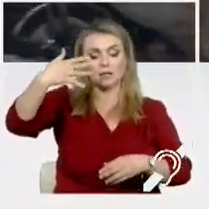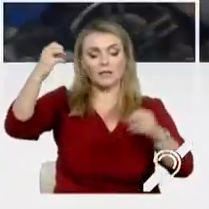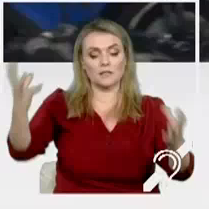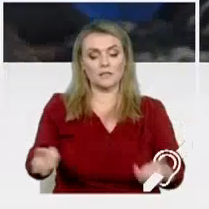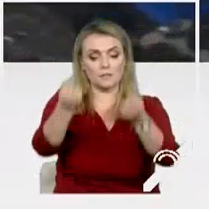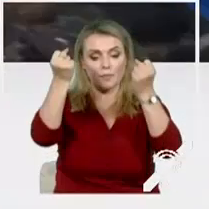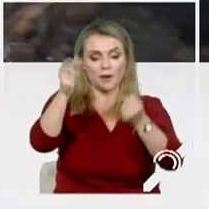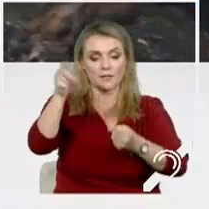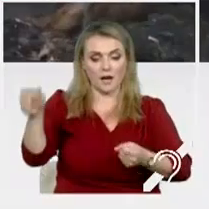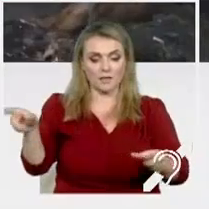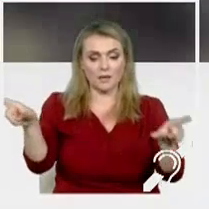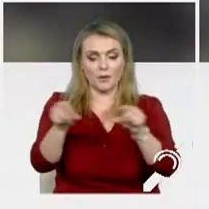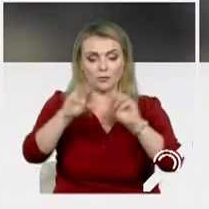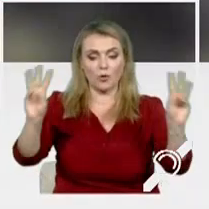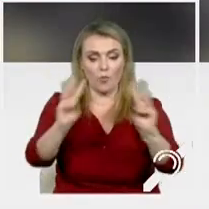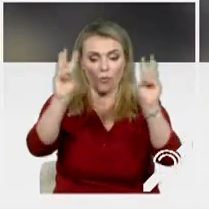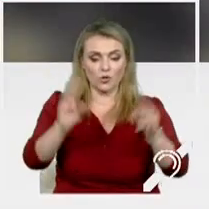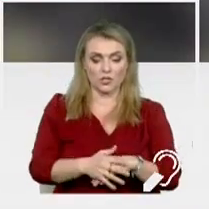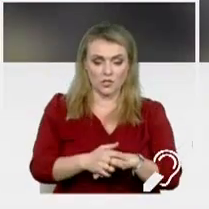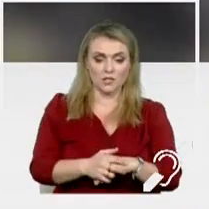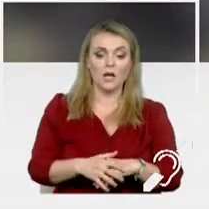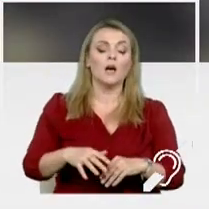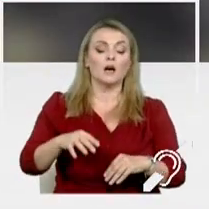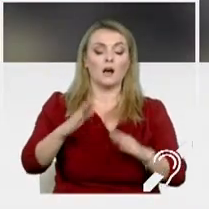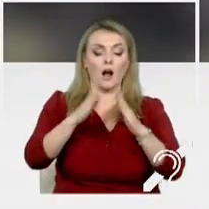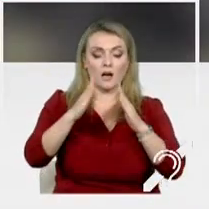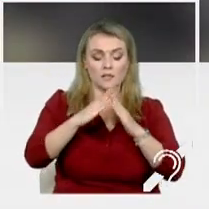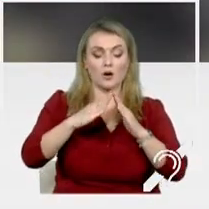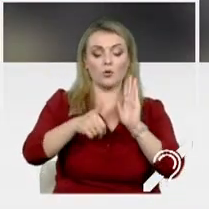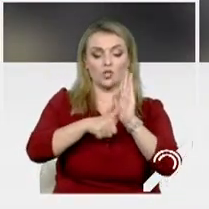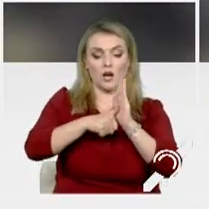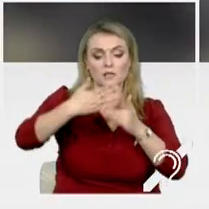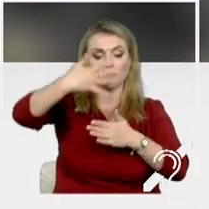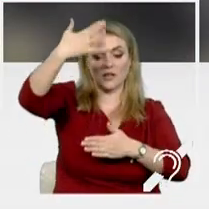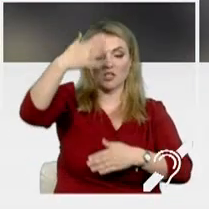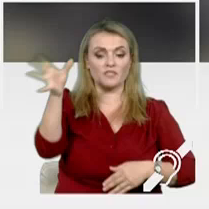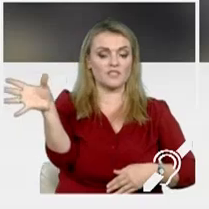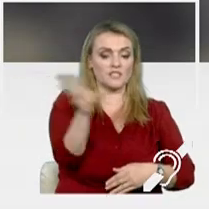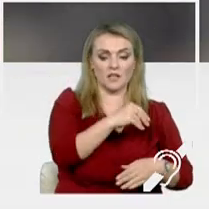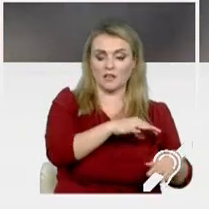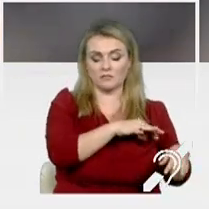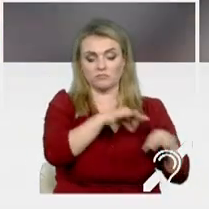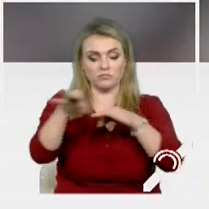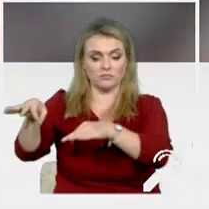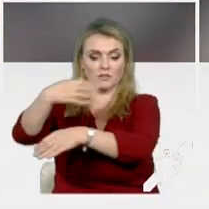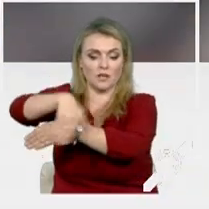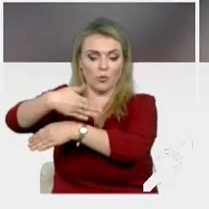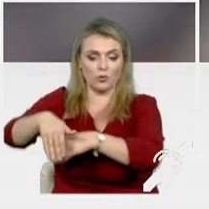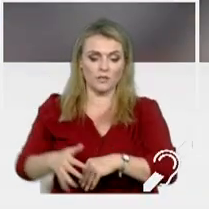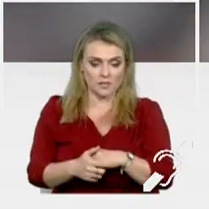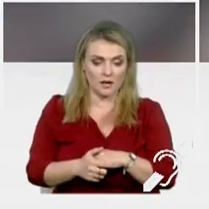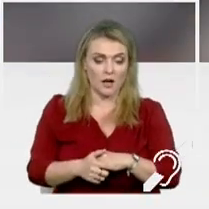și salvatori, iar 36 de locatari ai imobilului cu 6 etaje au fost evacuați. Incendiul a fost localizat